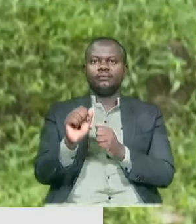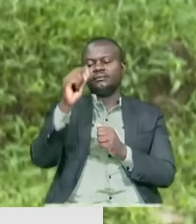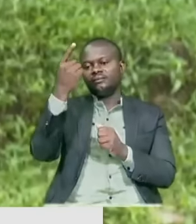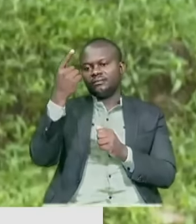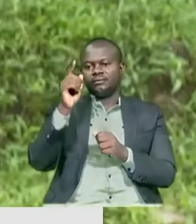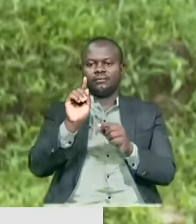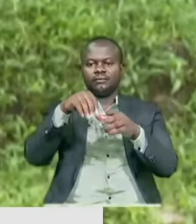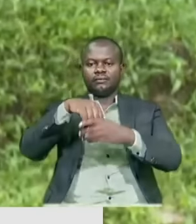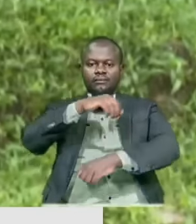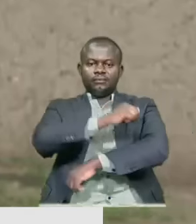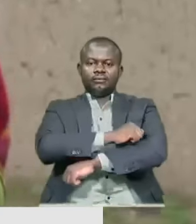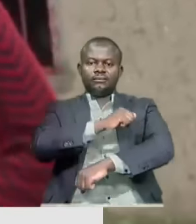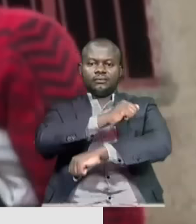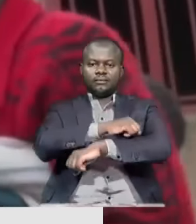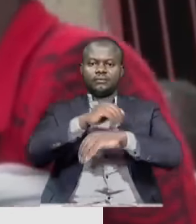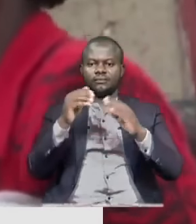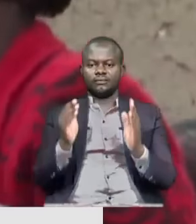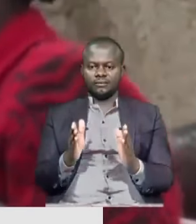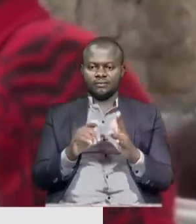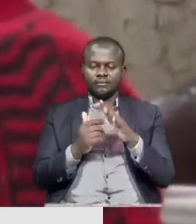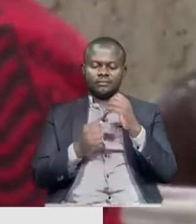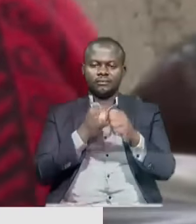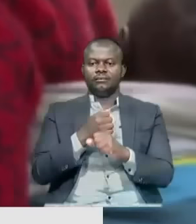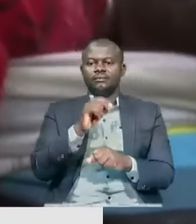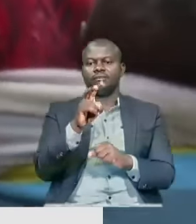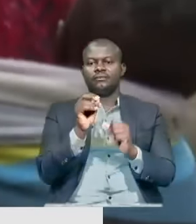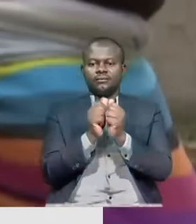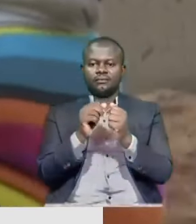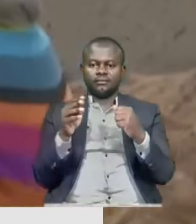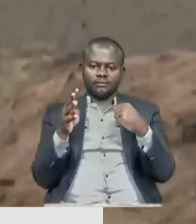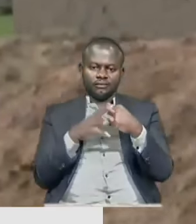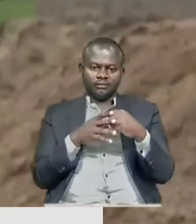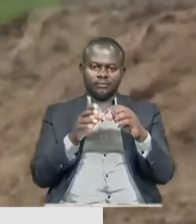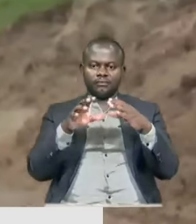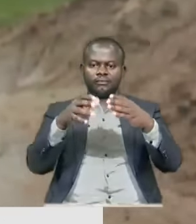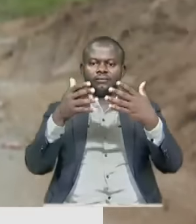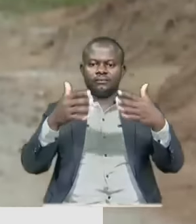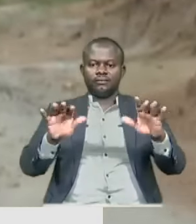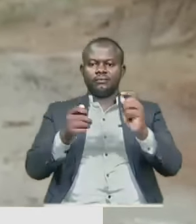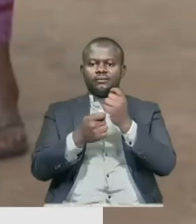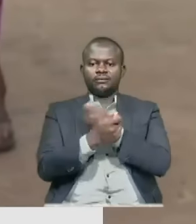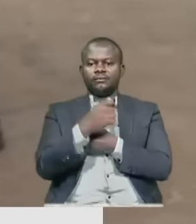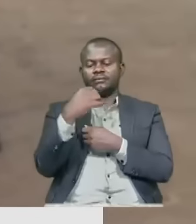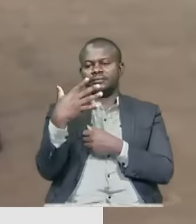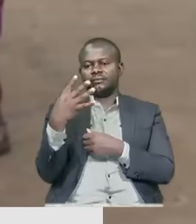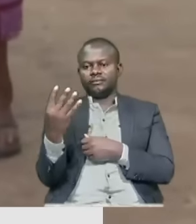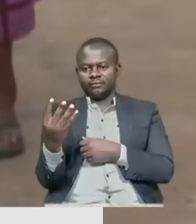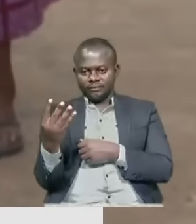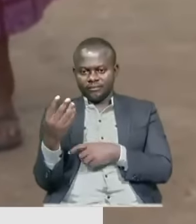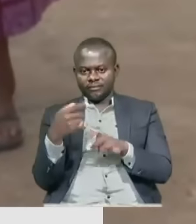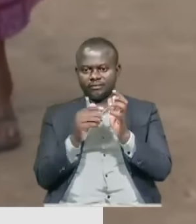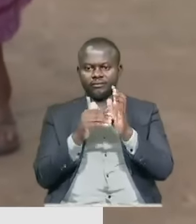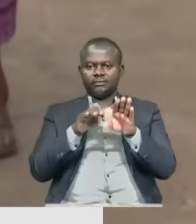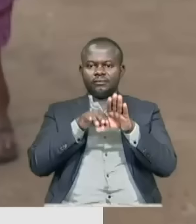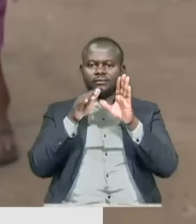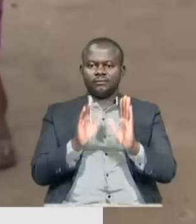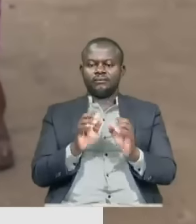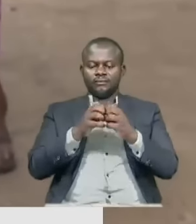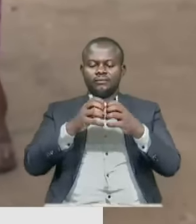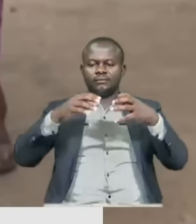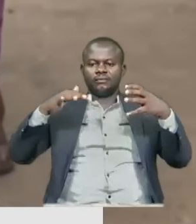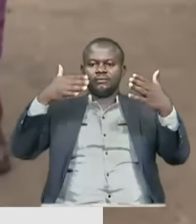kujyana abanyeshuri mu ishuri uhereye mu mwaka w'2019 aya matsinda amaze kuba 54 ndetse abanyamuryango